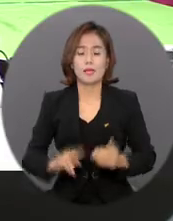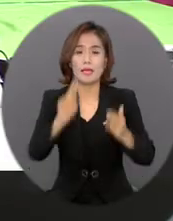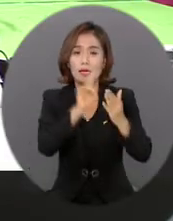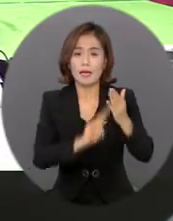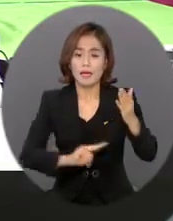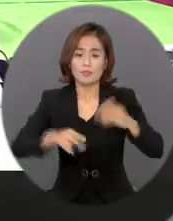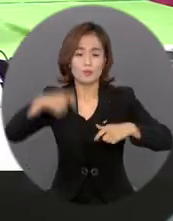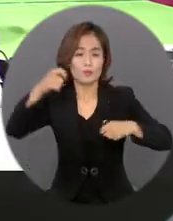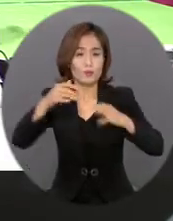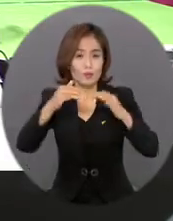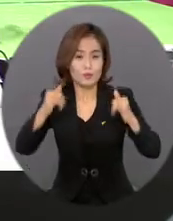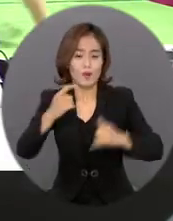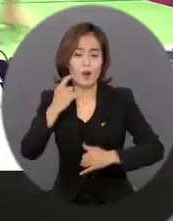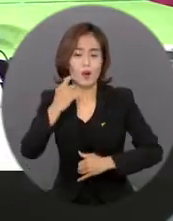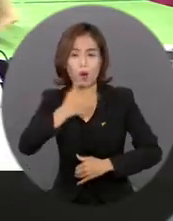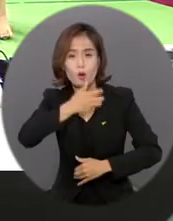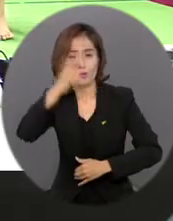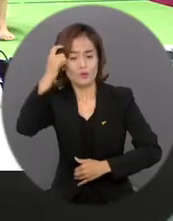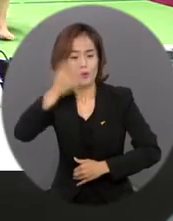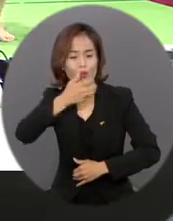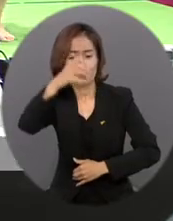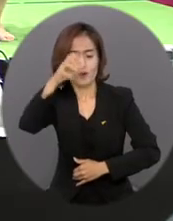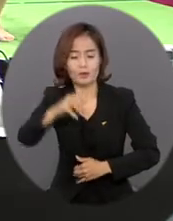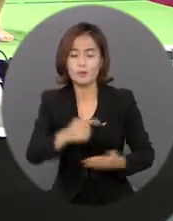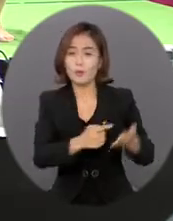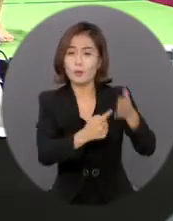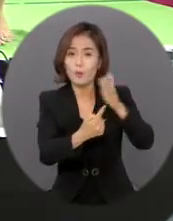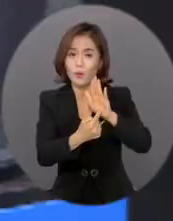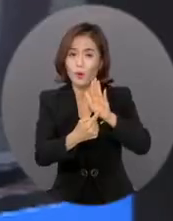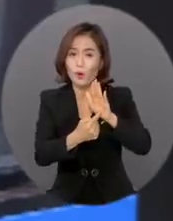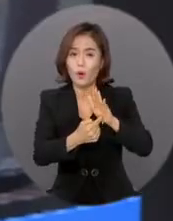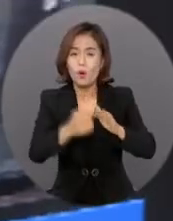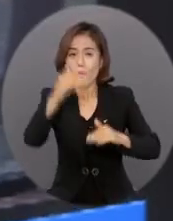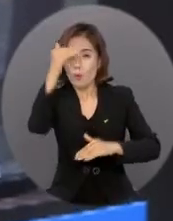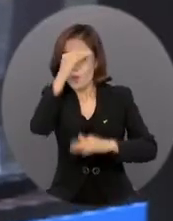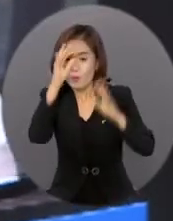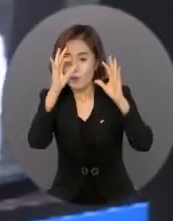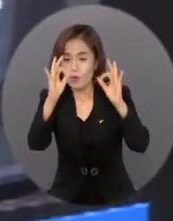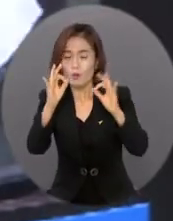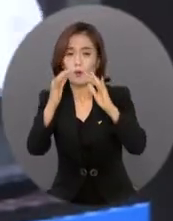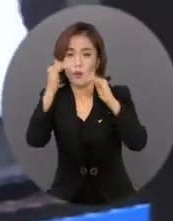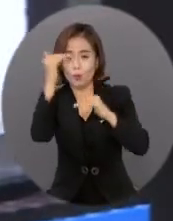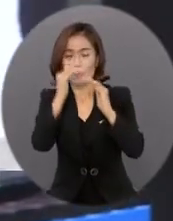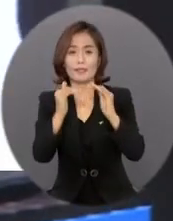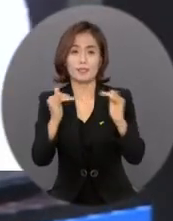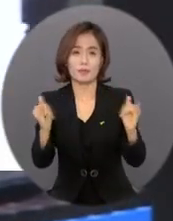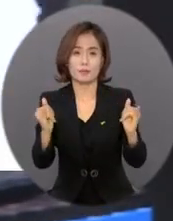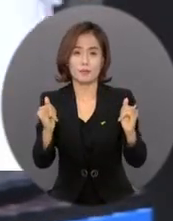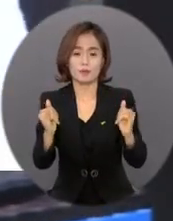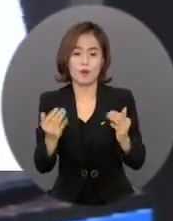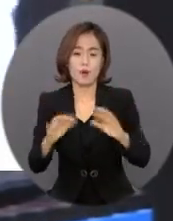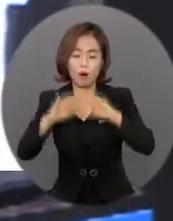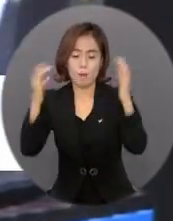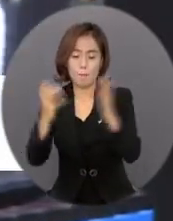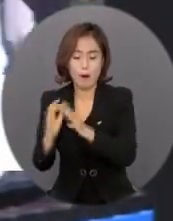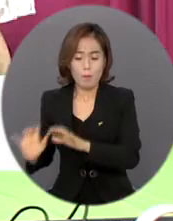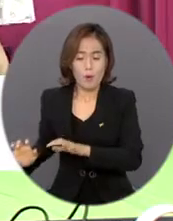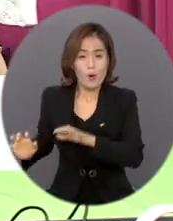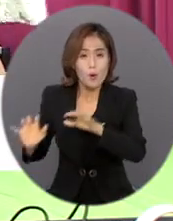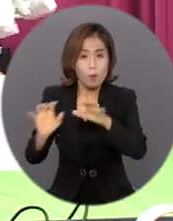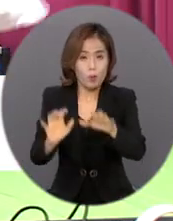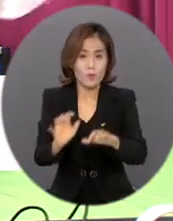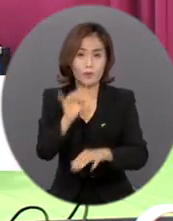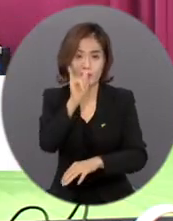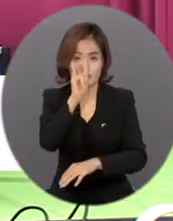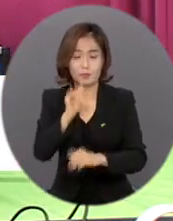가수와 백댄서들이 가상 무대에 오릅니다. 공연을 보기 위해 공연장을 찾은 관객들도 속속 무대 아래에